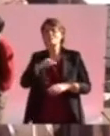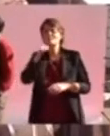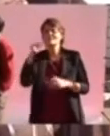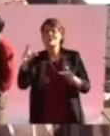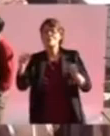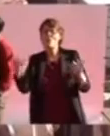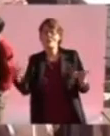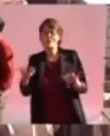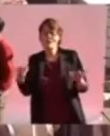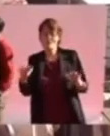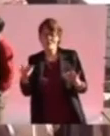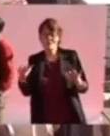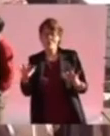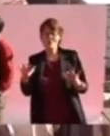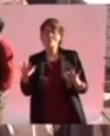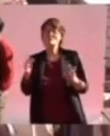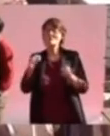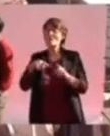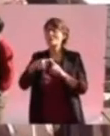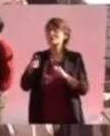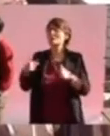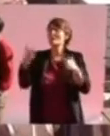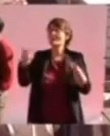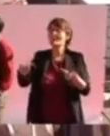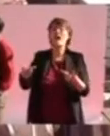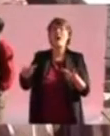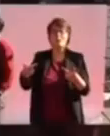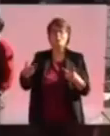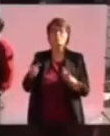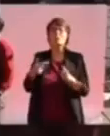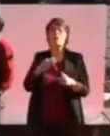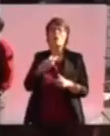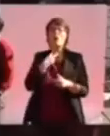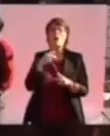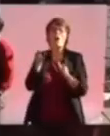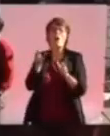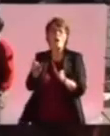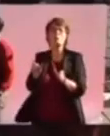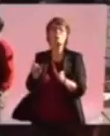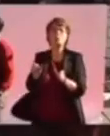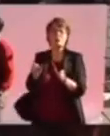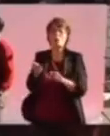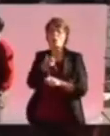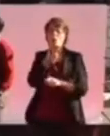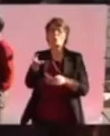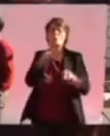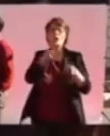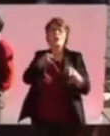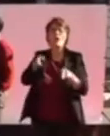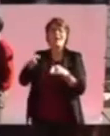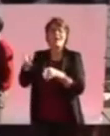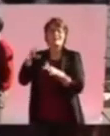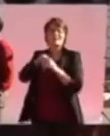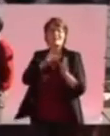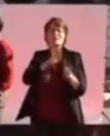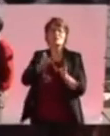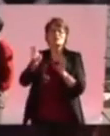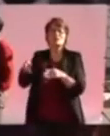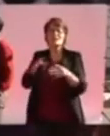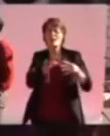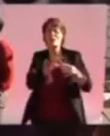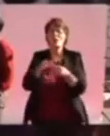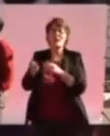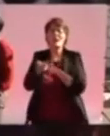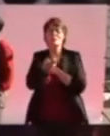rigidi sul numero dei posti letto per abitante che hanno portato il paese sotto la media europea l'assistenza